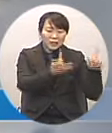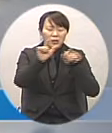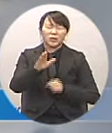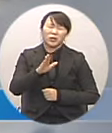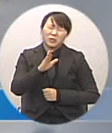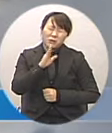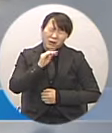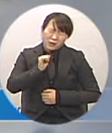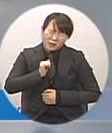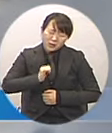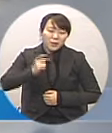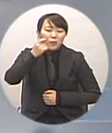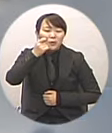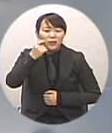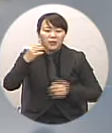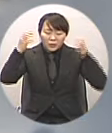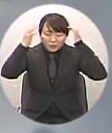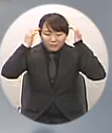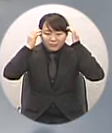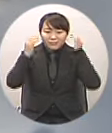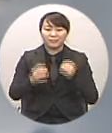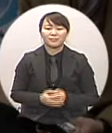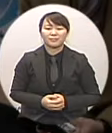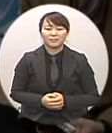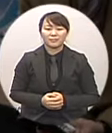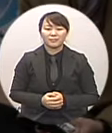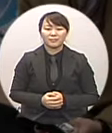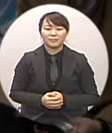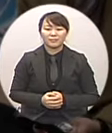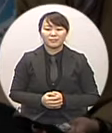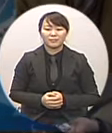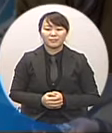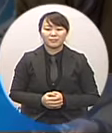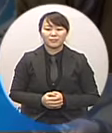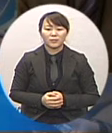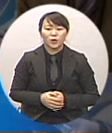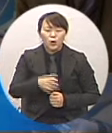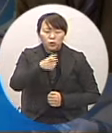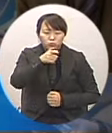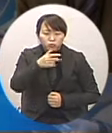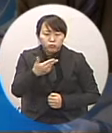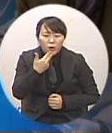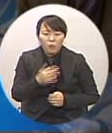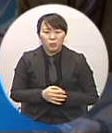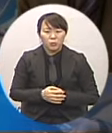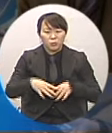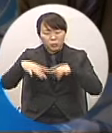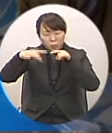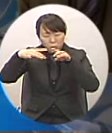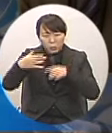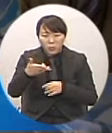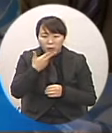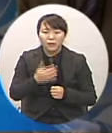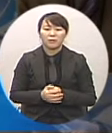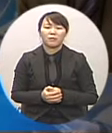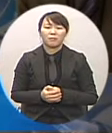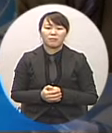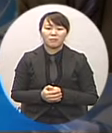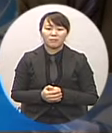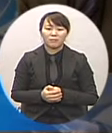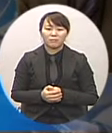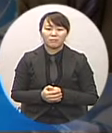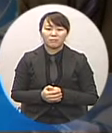그야말로 견딜 수 없는 생활 고였습니다 아 물 없고 전기도 없고